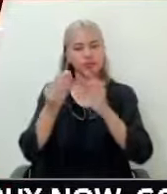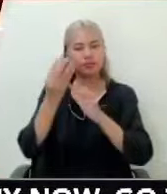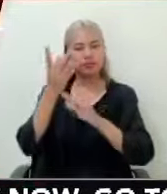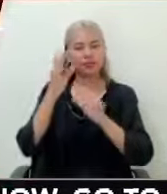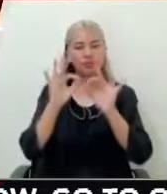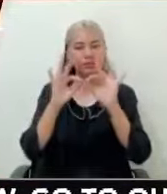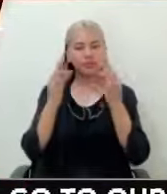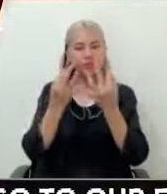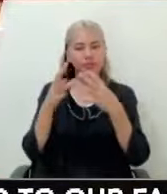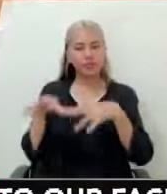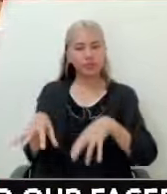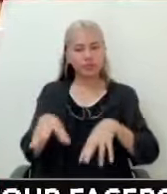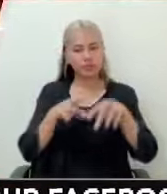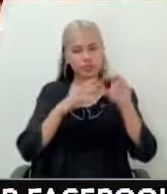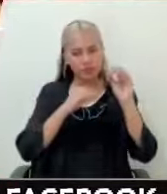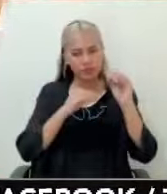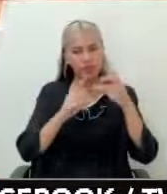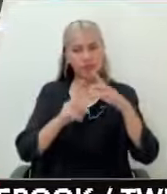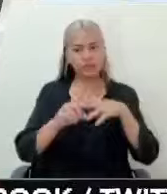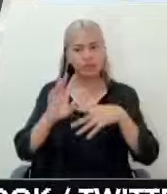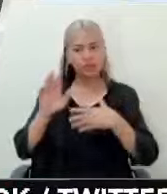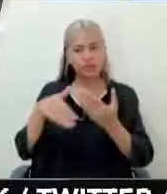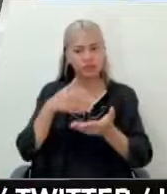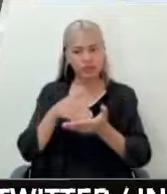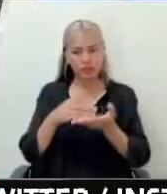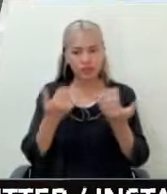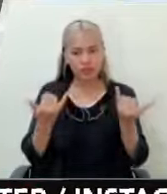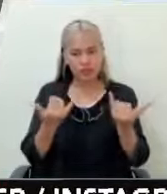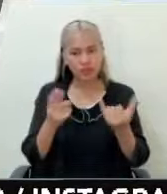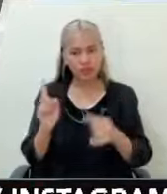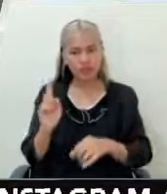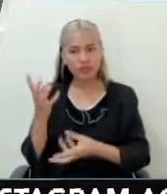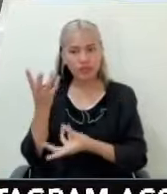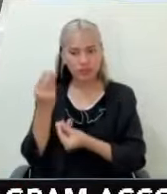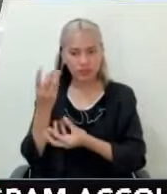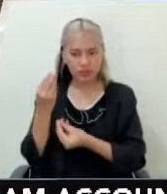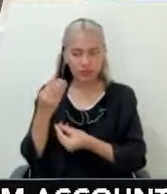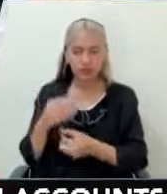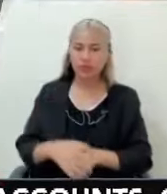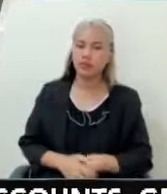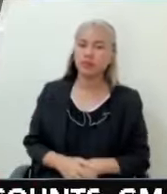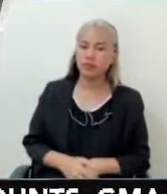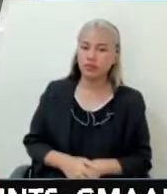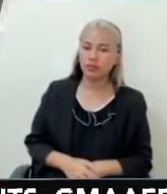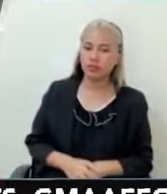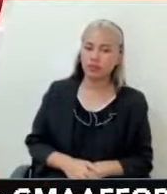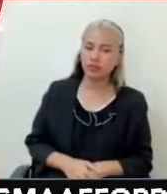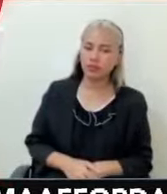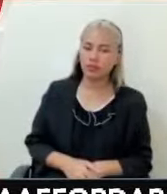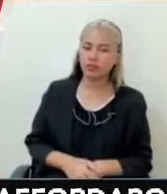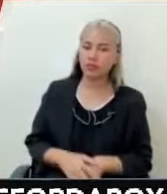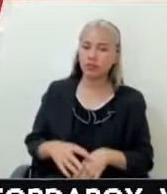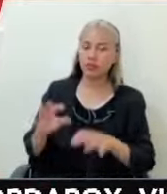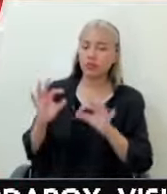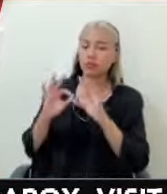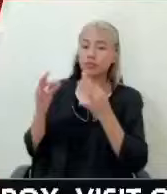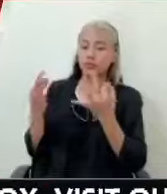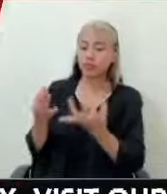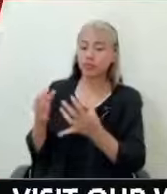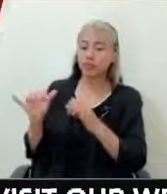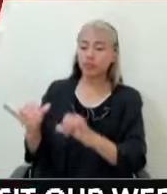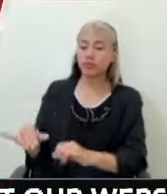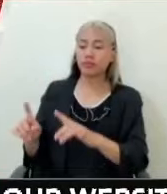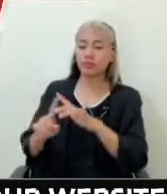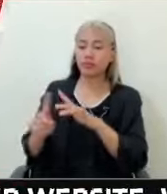diyan Kamusta na po sila so so far yung mga nilipat naming mga pamilya sa Center Okay na rin po